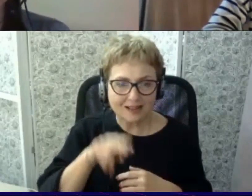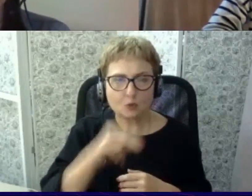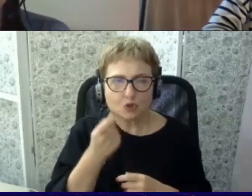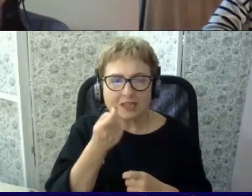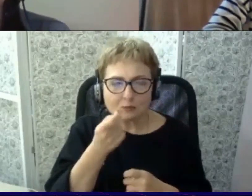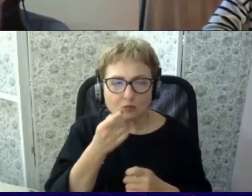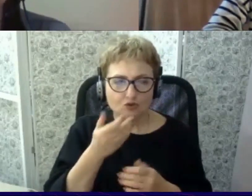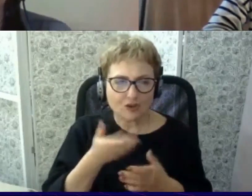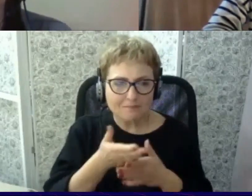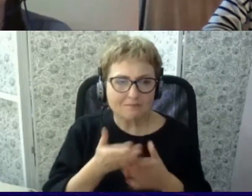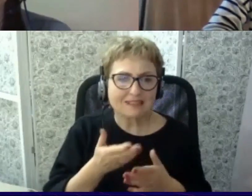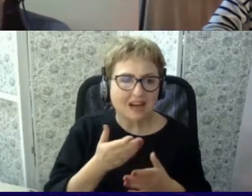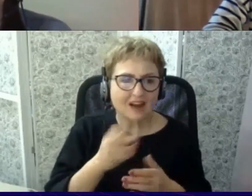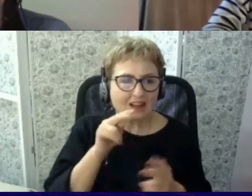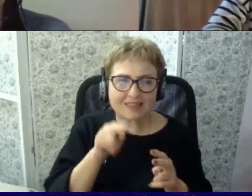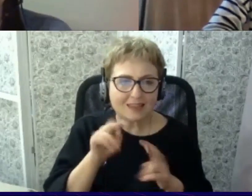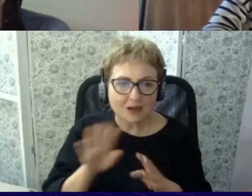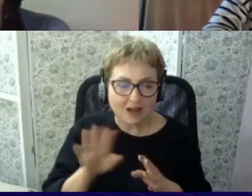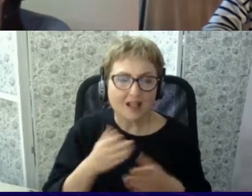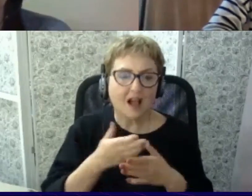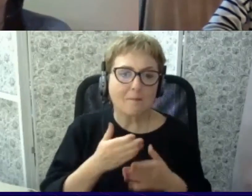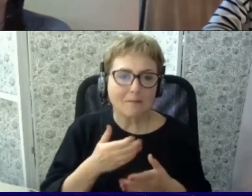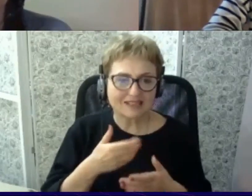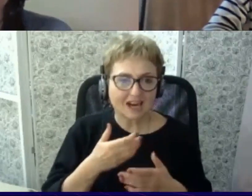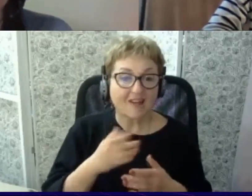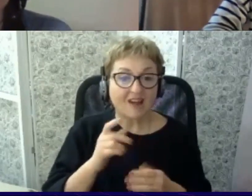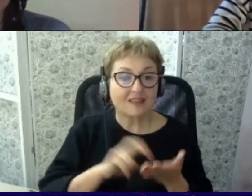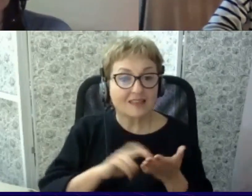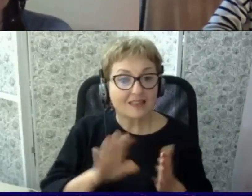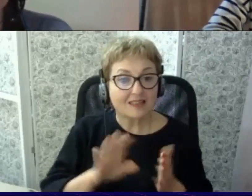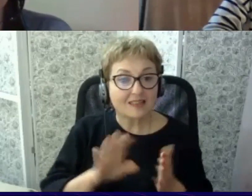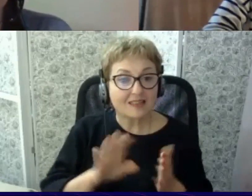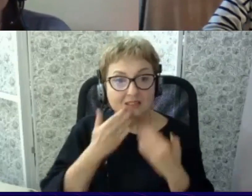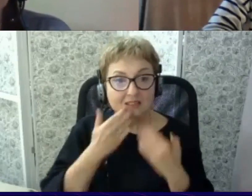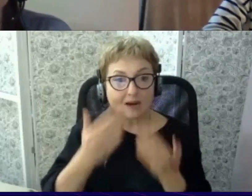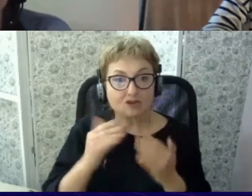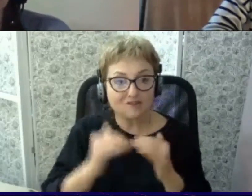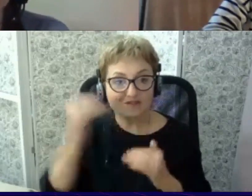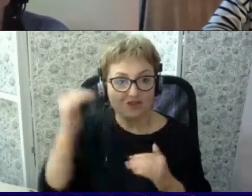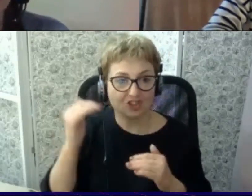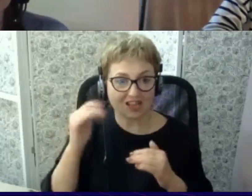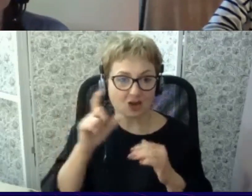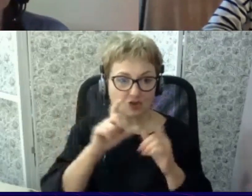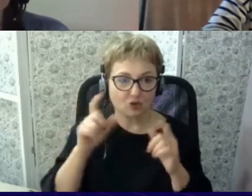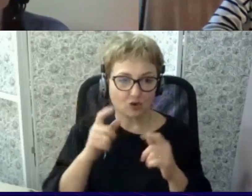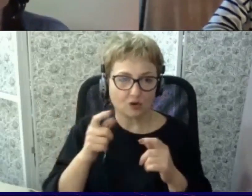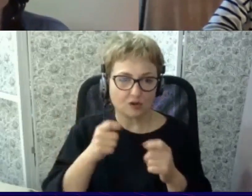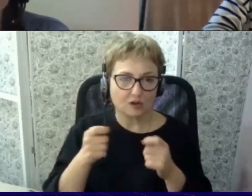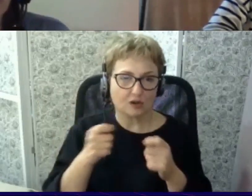лучше немножечко подстраховать. Уже не проконтролировать, но подстраховать. И не бояться обращаться в вышестоящие